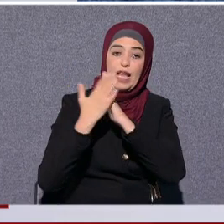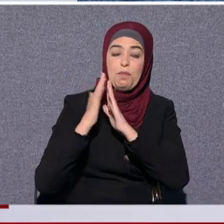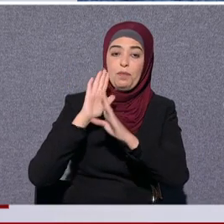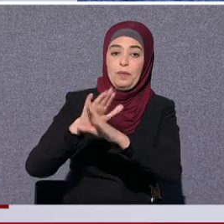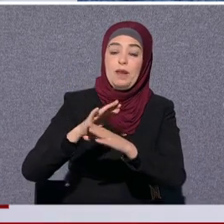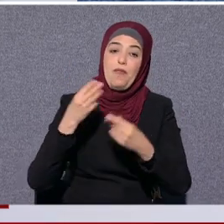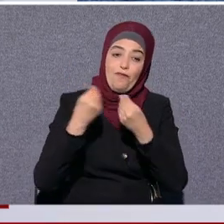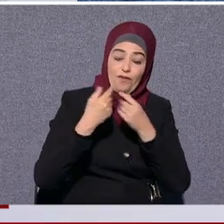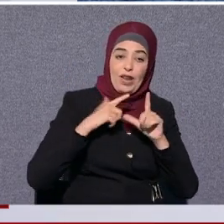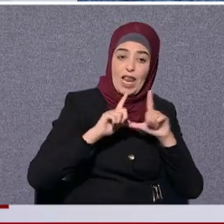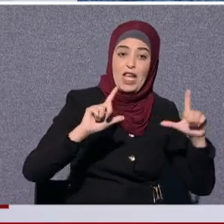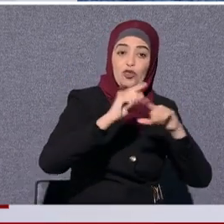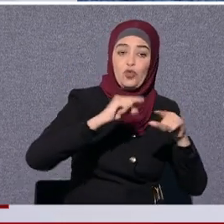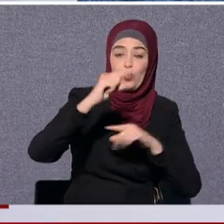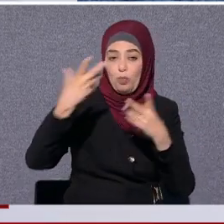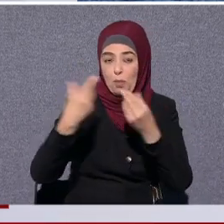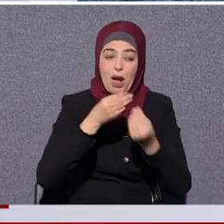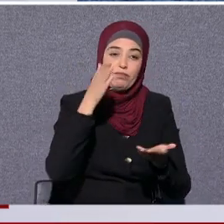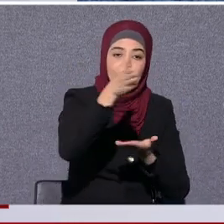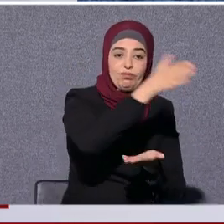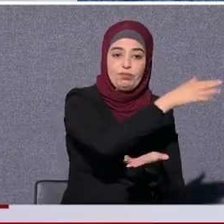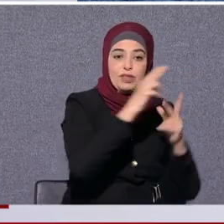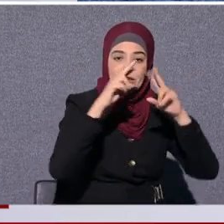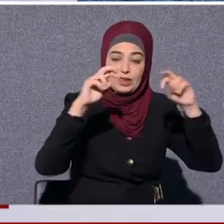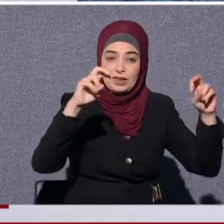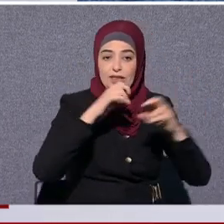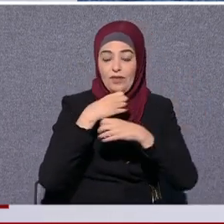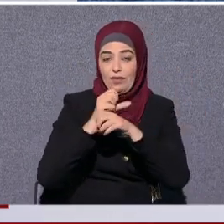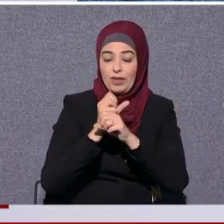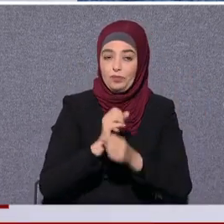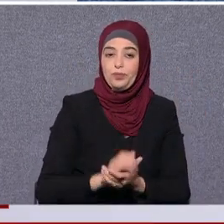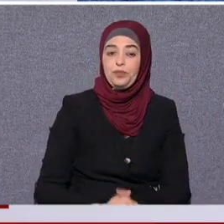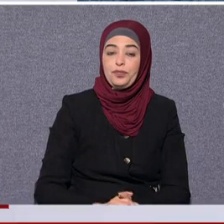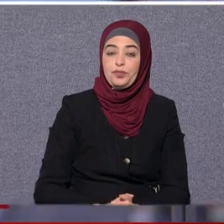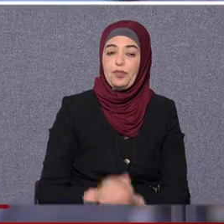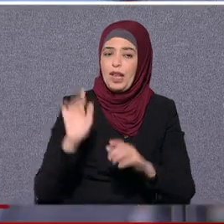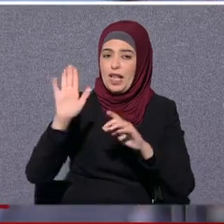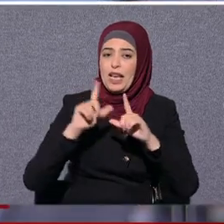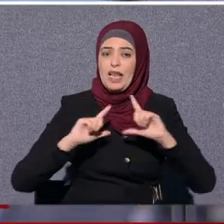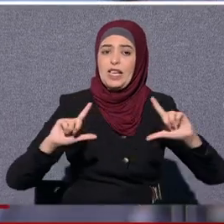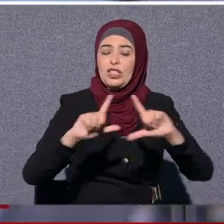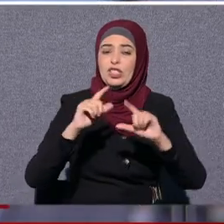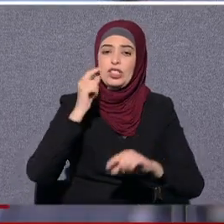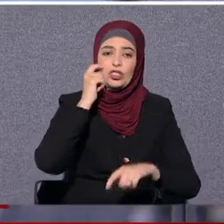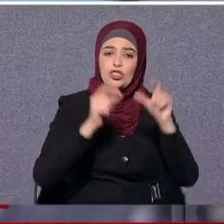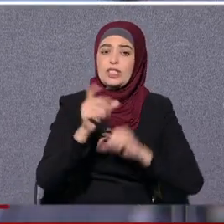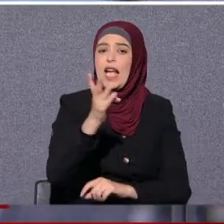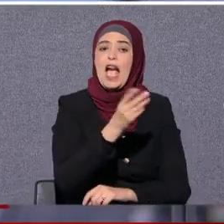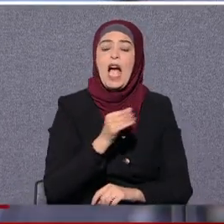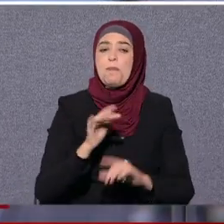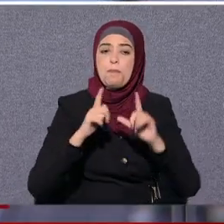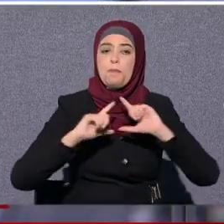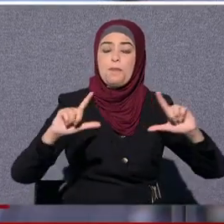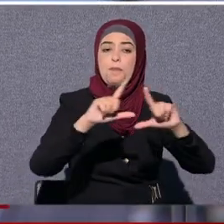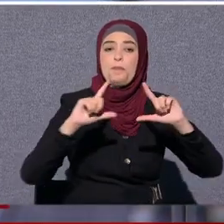فريقنا مع فريقه يقوم بالجولات الميدانية. نعم، هذه الفرق سيد إبراهيم لو توضح لنا كم يبلغ عدد